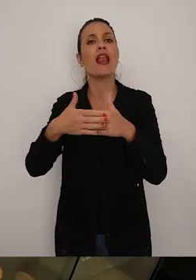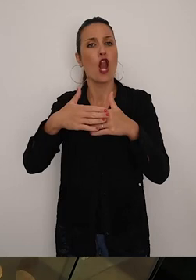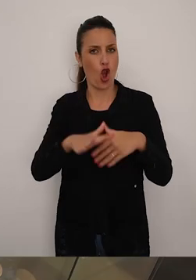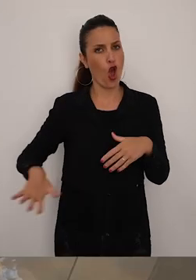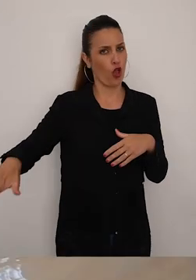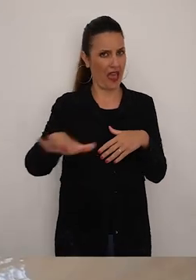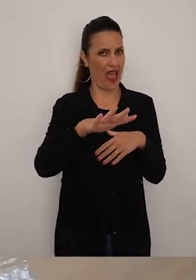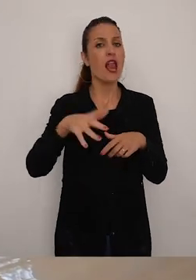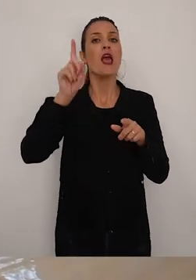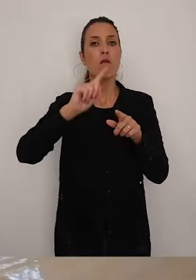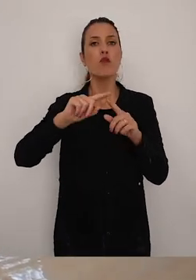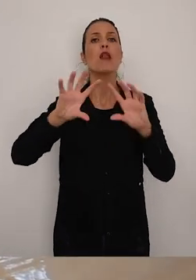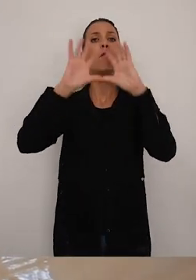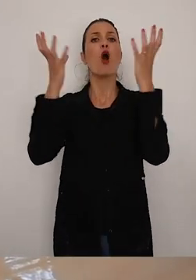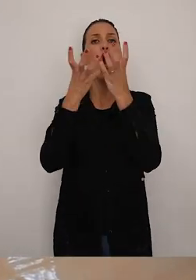mondo.